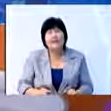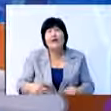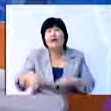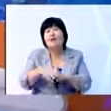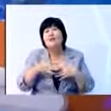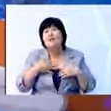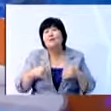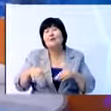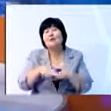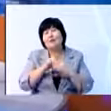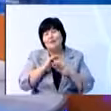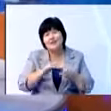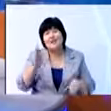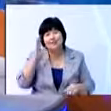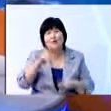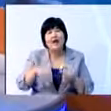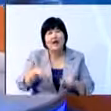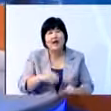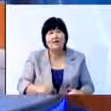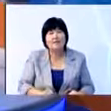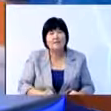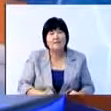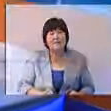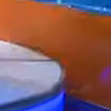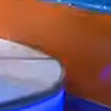Еліміз аман, жұртымыз тыныш болсын арайын.